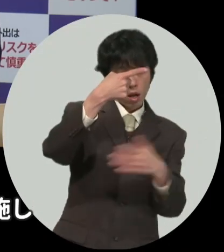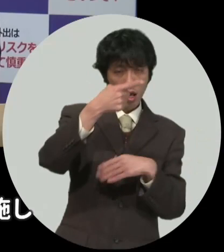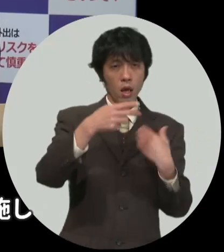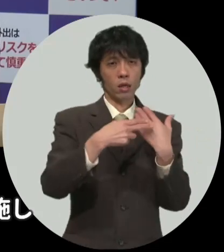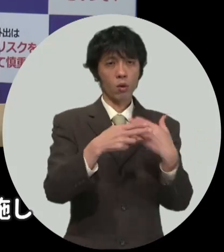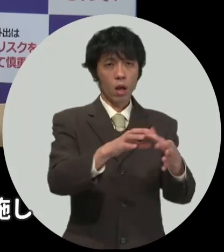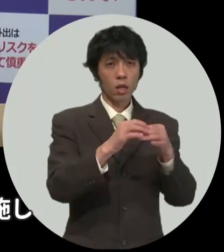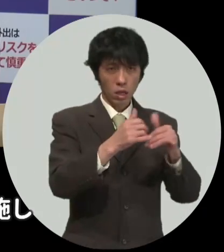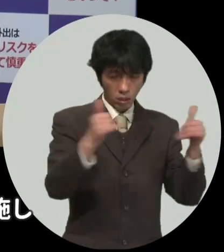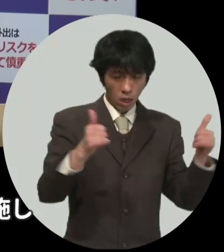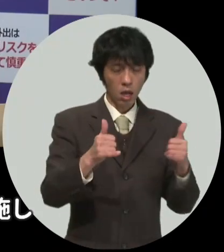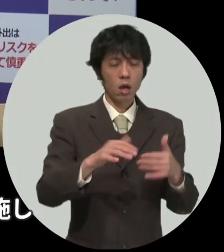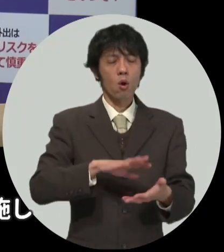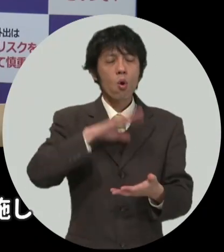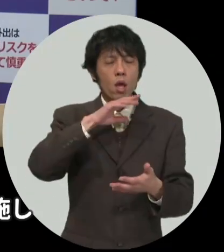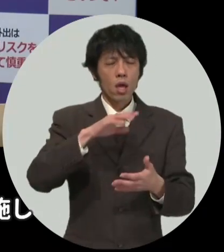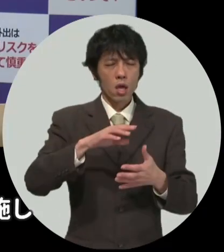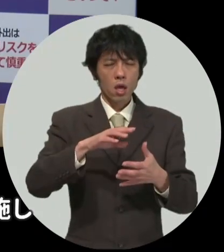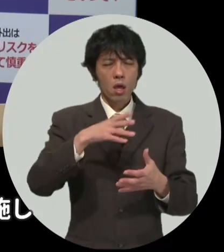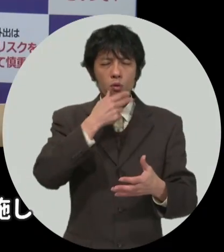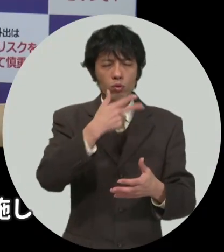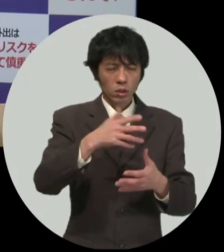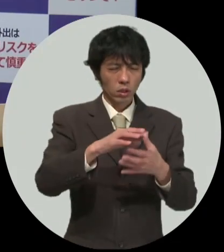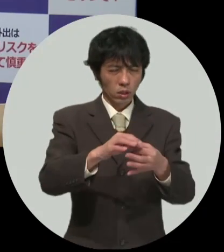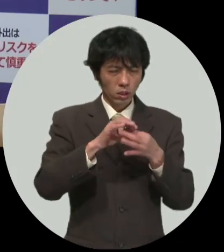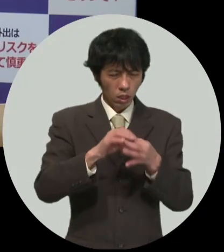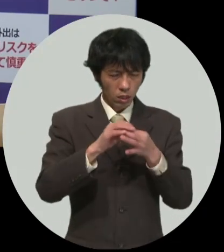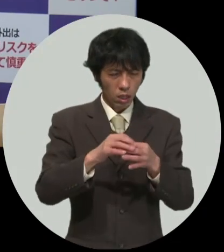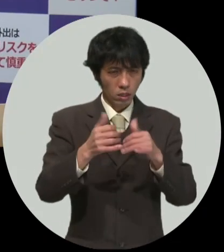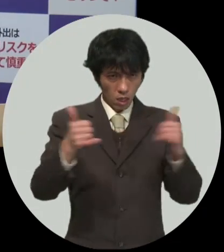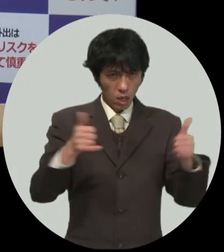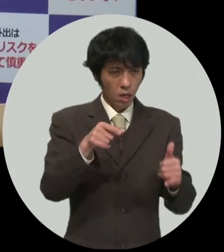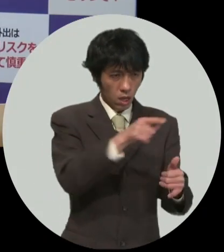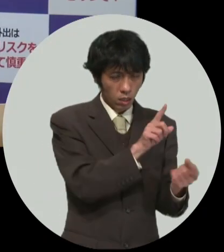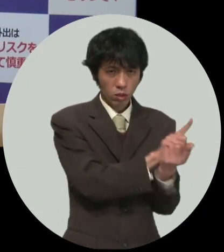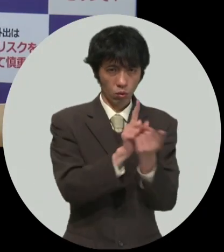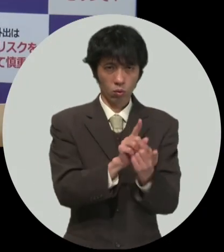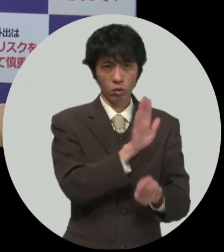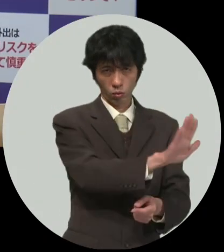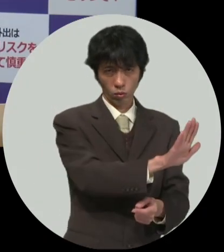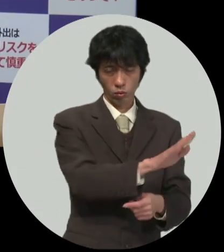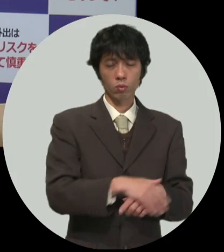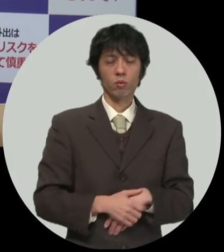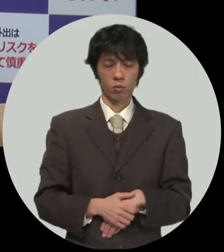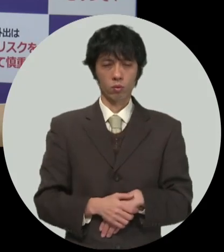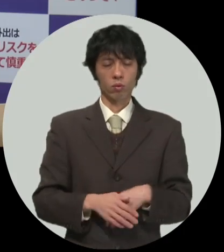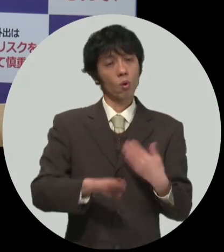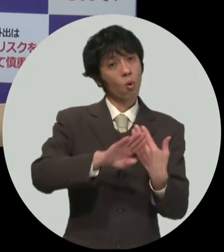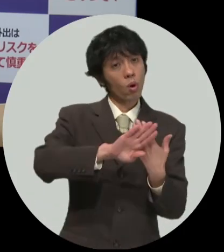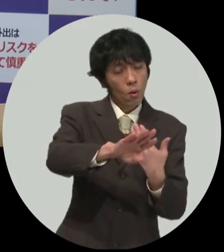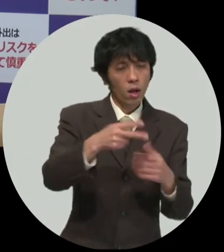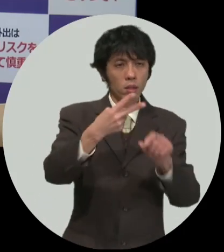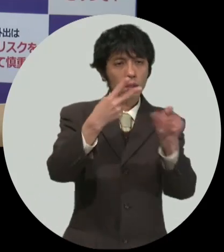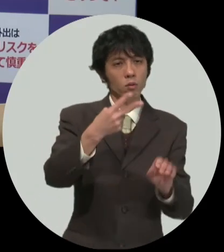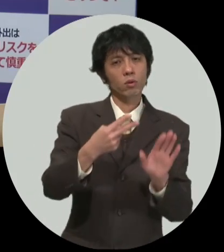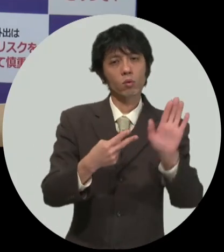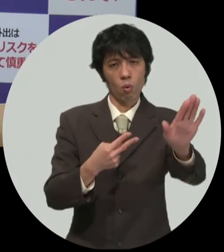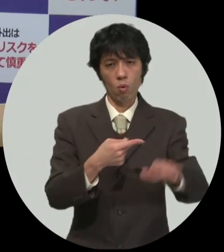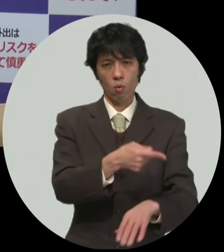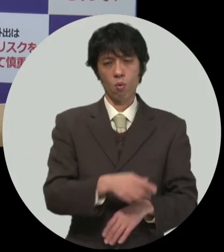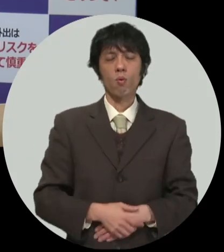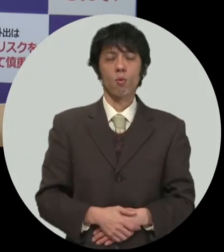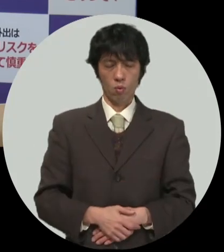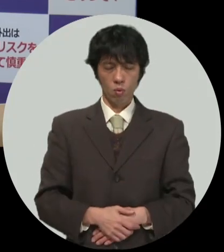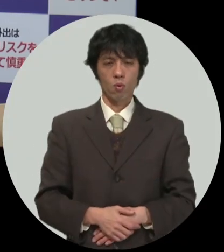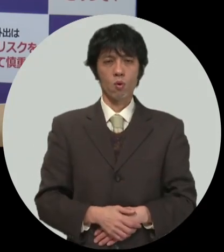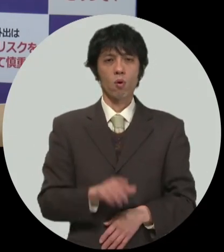施設従事者等へ対象に接種を始めて、その他につきましては2月からということで、いずれもモデルナ社